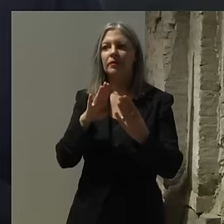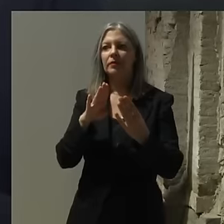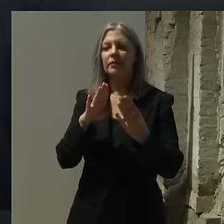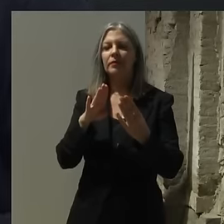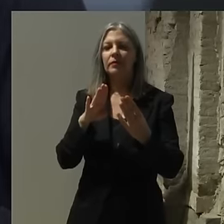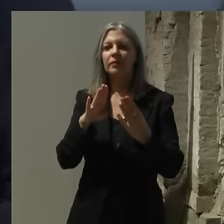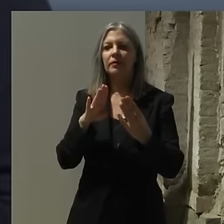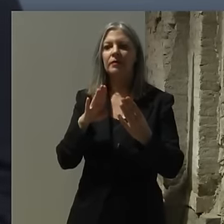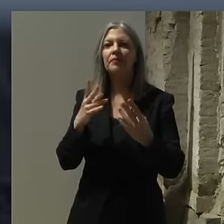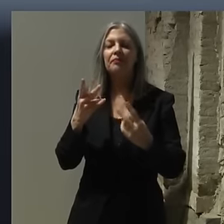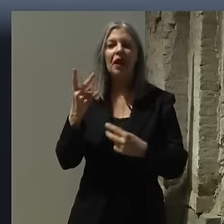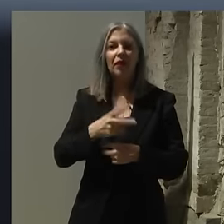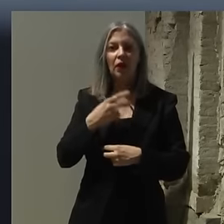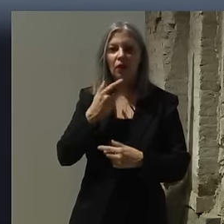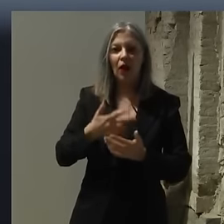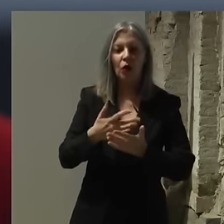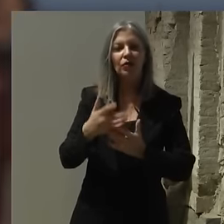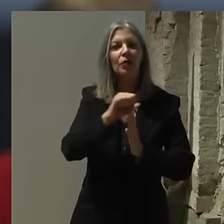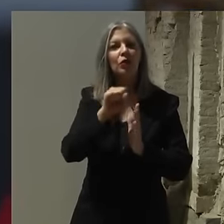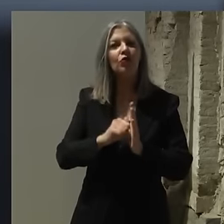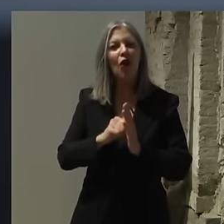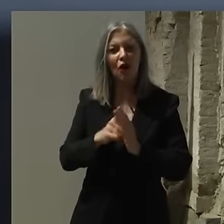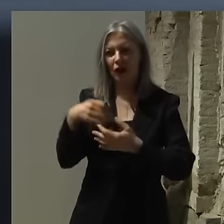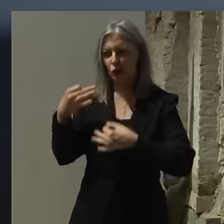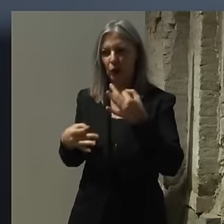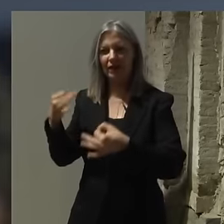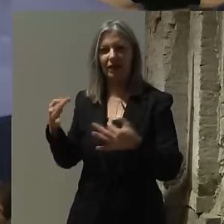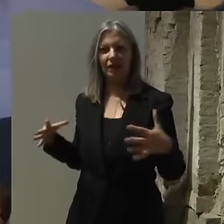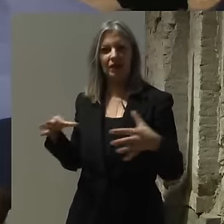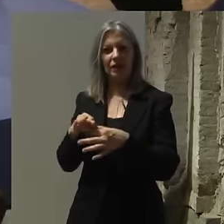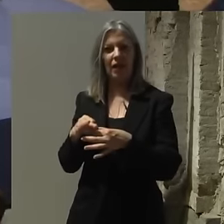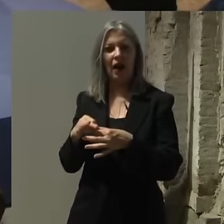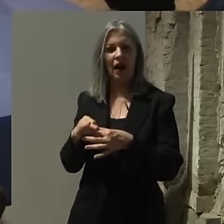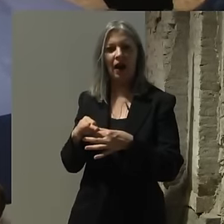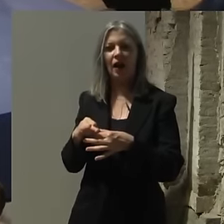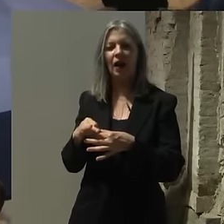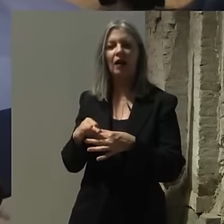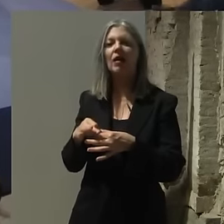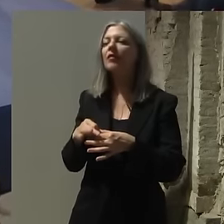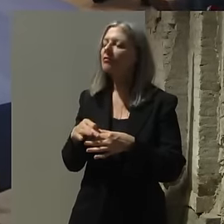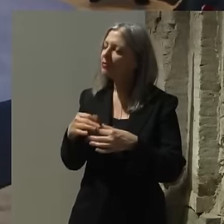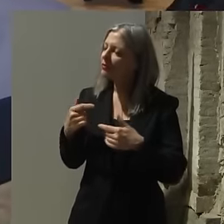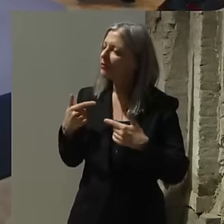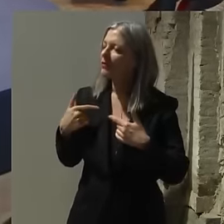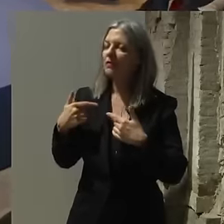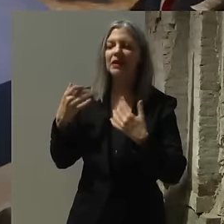vi lasceranno tecnicamente con i brividi.